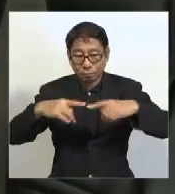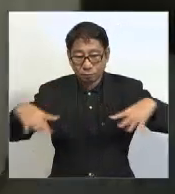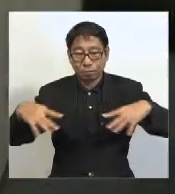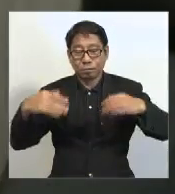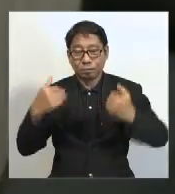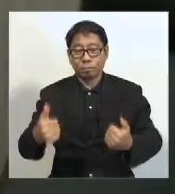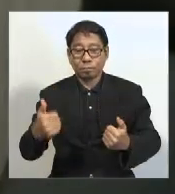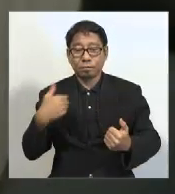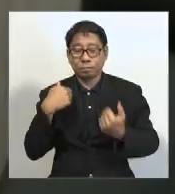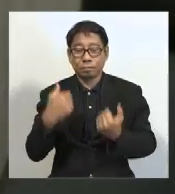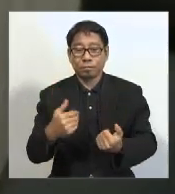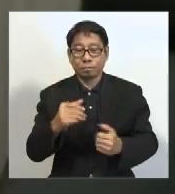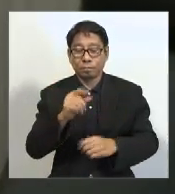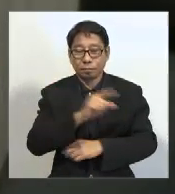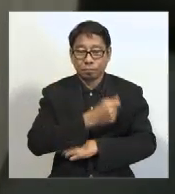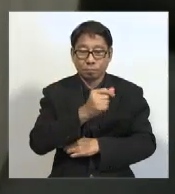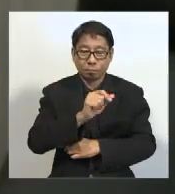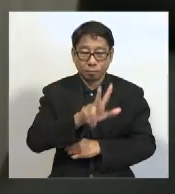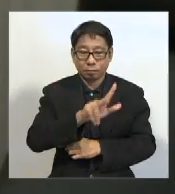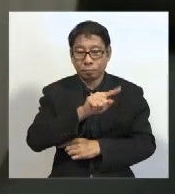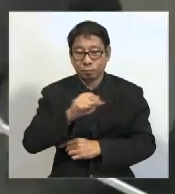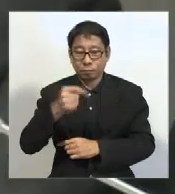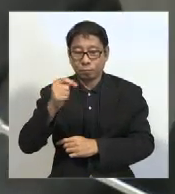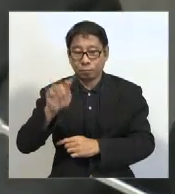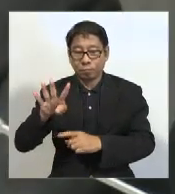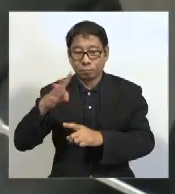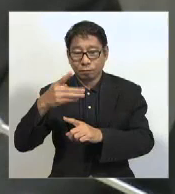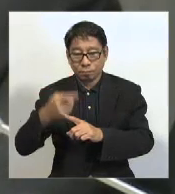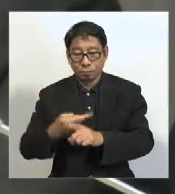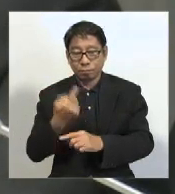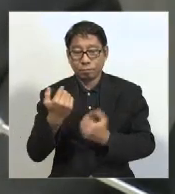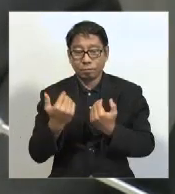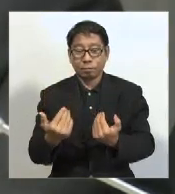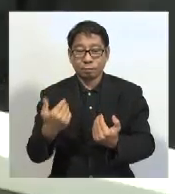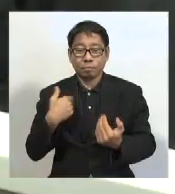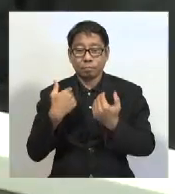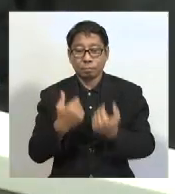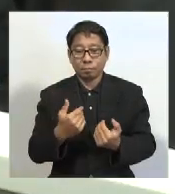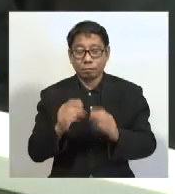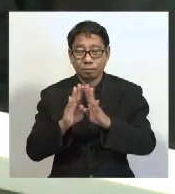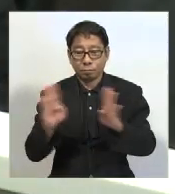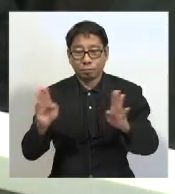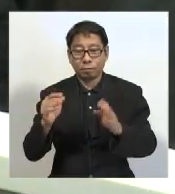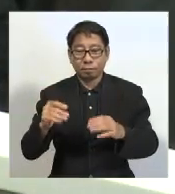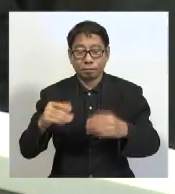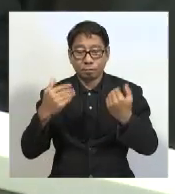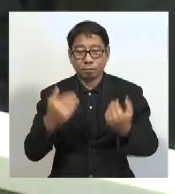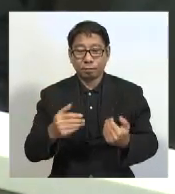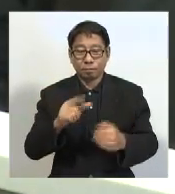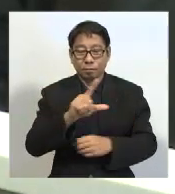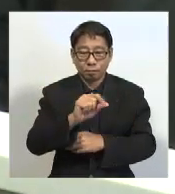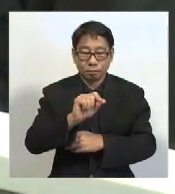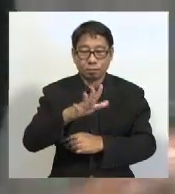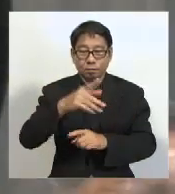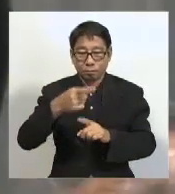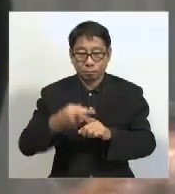ใจได้ในระหว่างวันที่13ถึง14มกราคมนะคะและจะเปิดอภิปรายไม่ไว้วางใจได้หลังวันที่